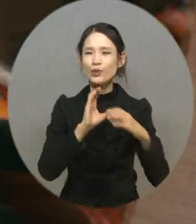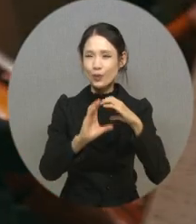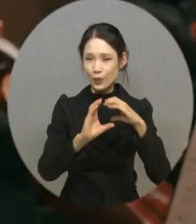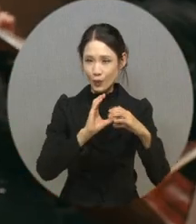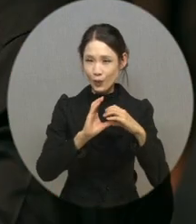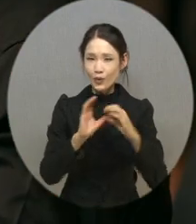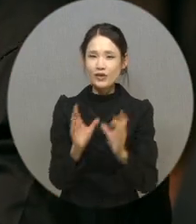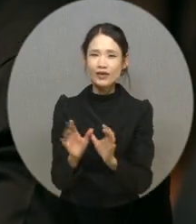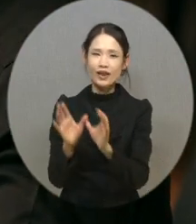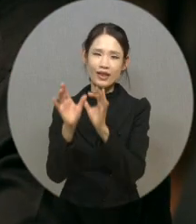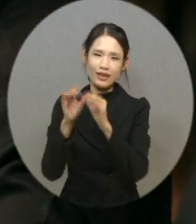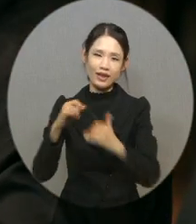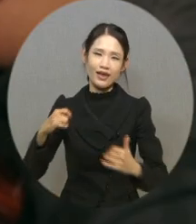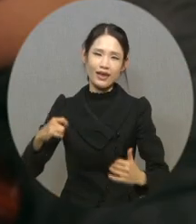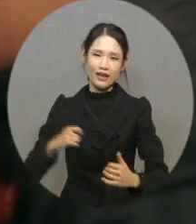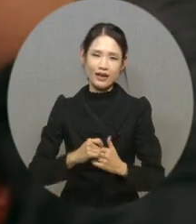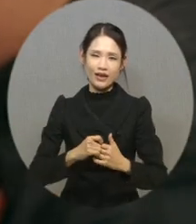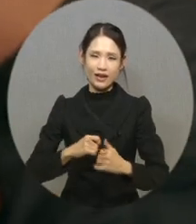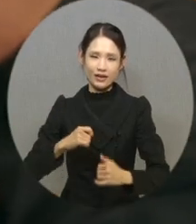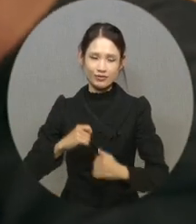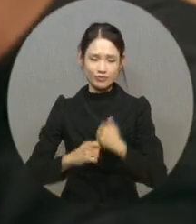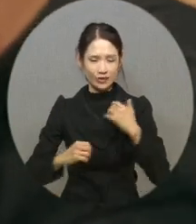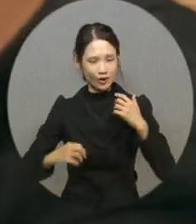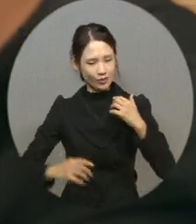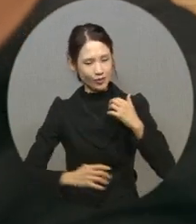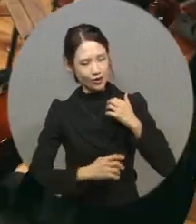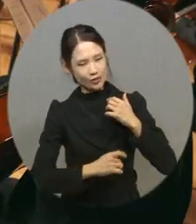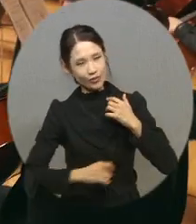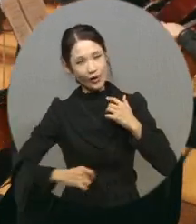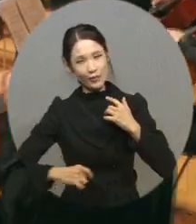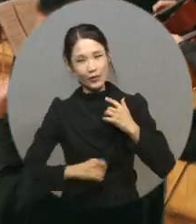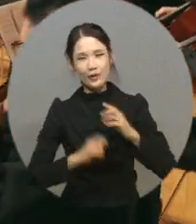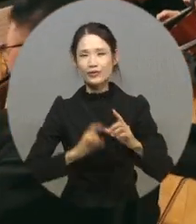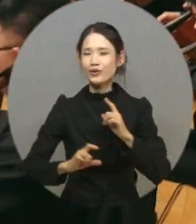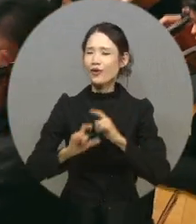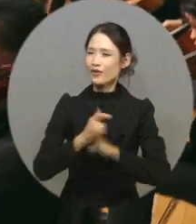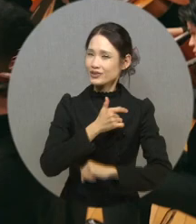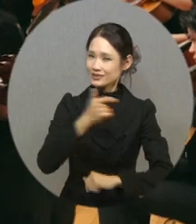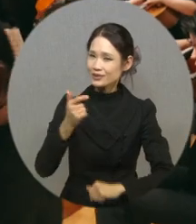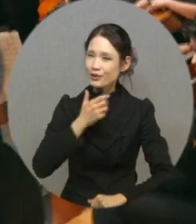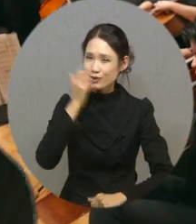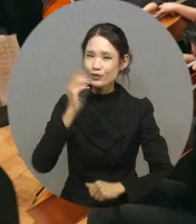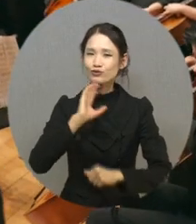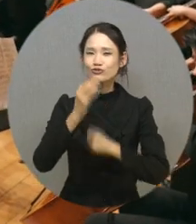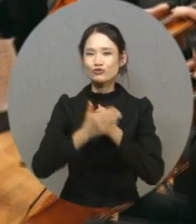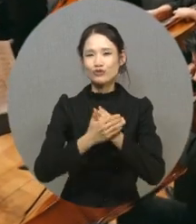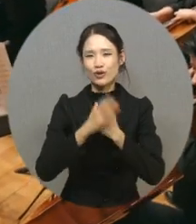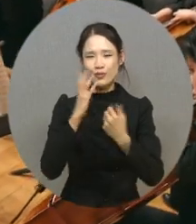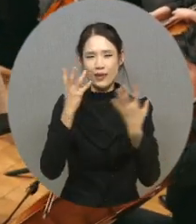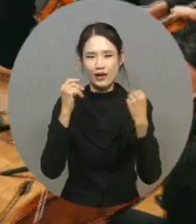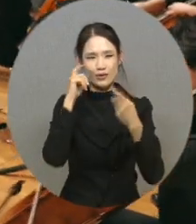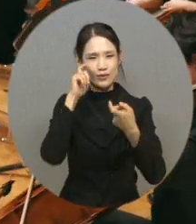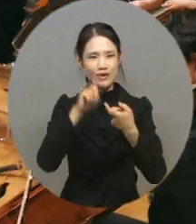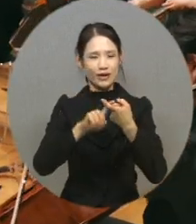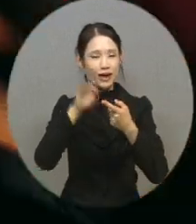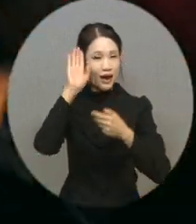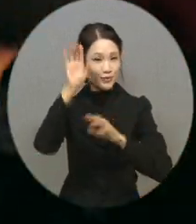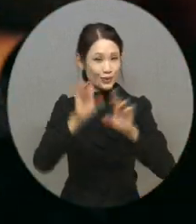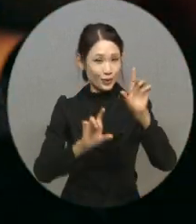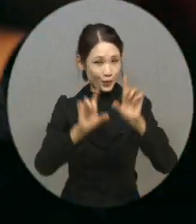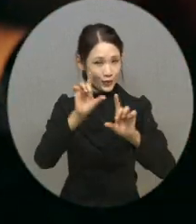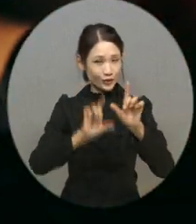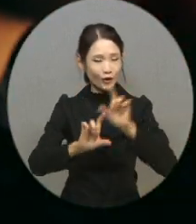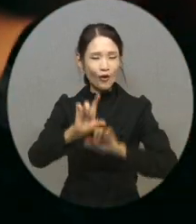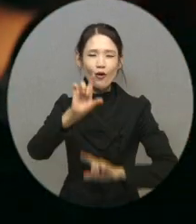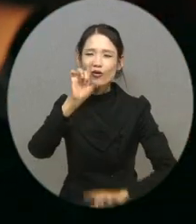날개 연주가 더 큰 세상을 향한 날개짓이 될 수 있도록 후원과 많은 관심이 모여 앞으로의 모습이